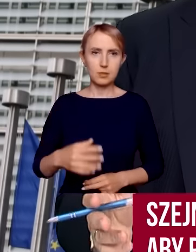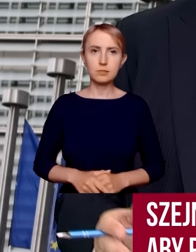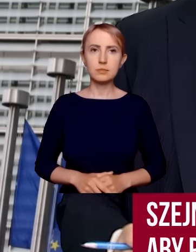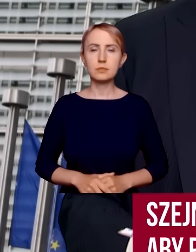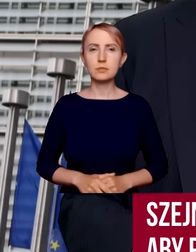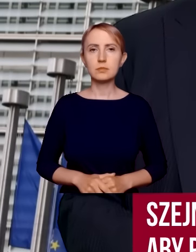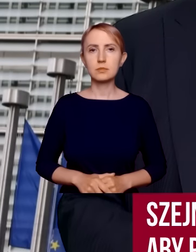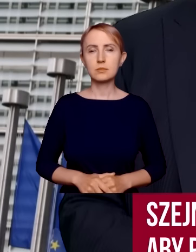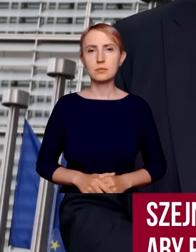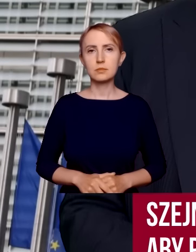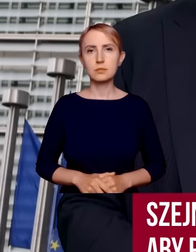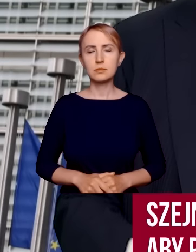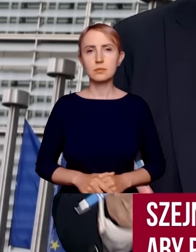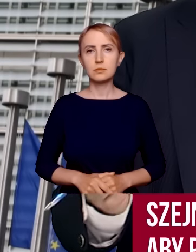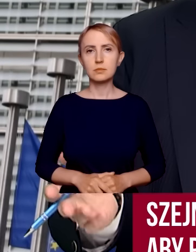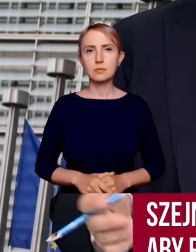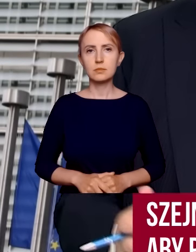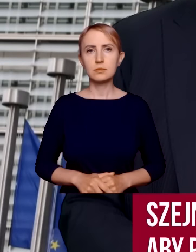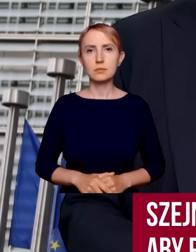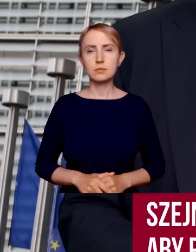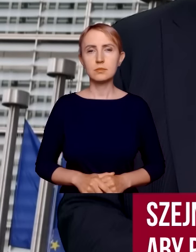oczywiście sprowadzenie sprawy do absurdu, ale